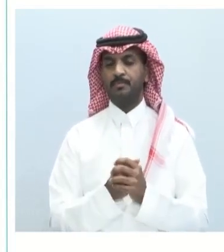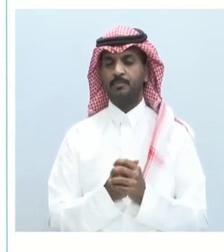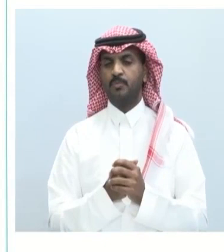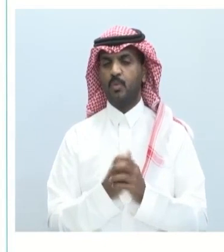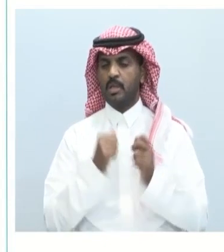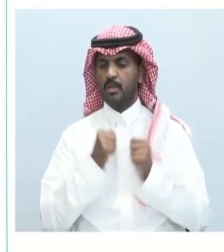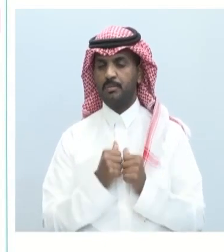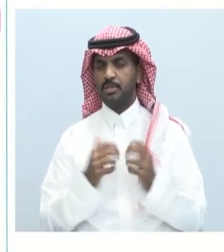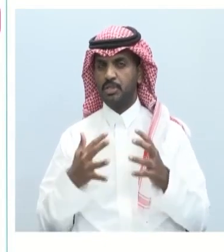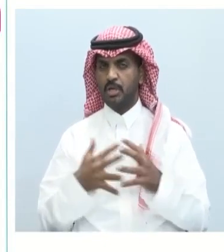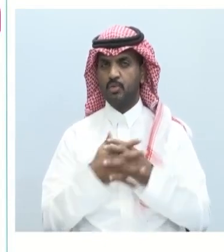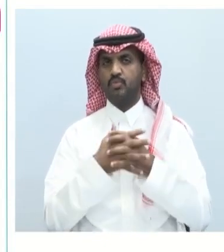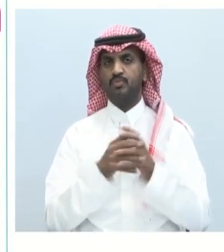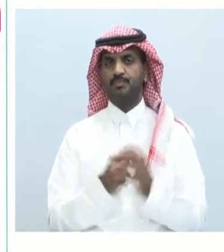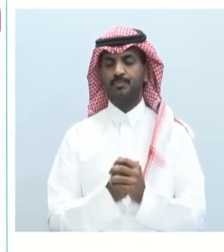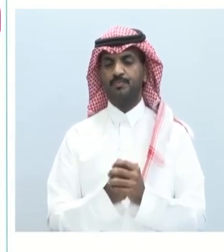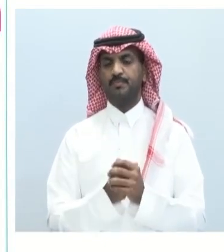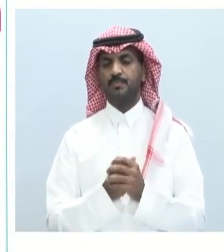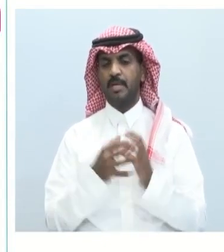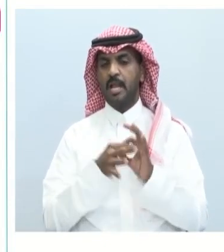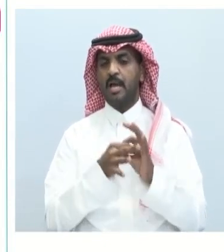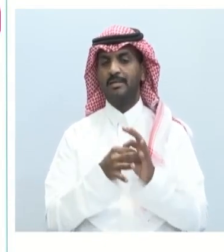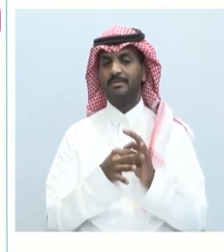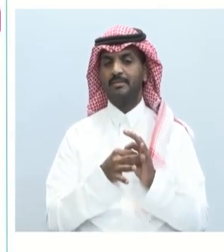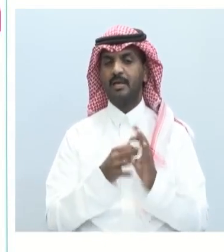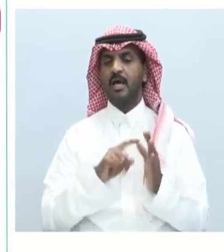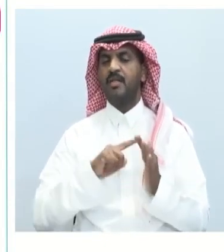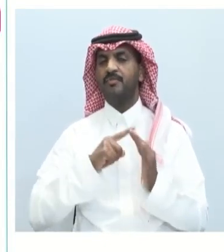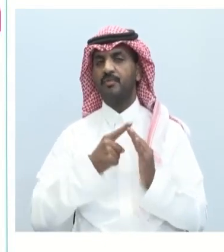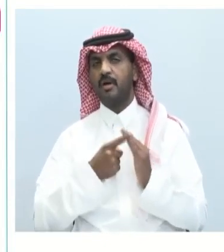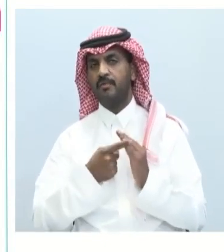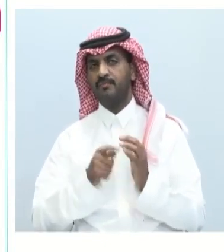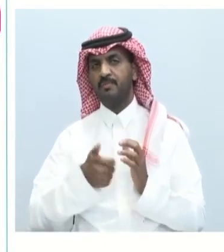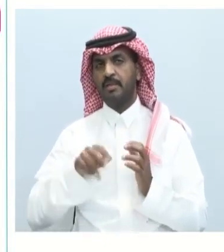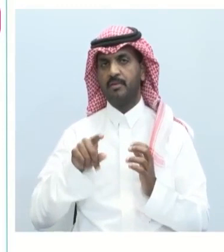والطلبه يتشاركون في علاقه اطراف باطراف